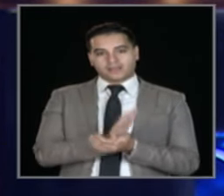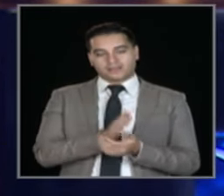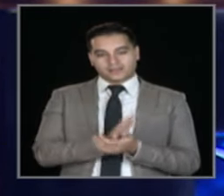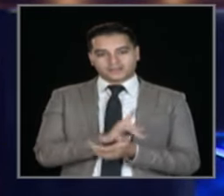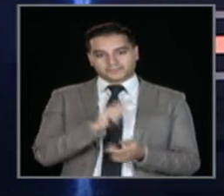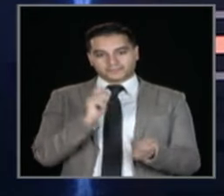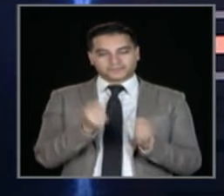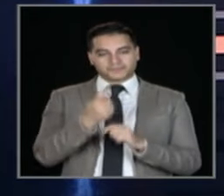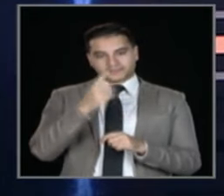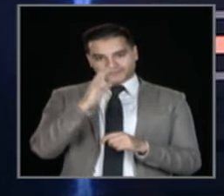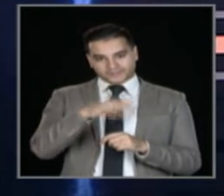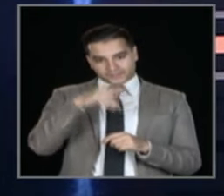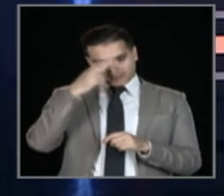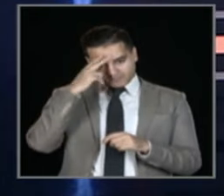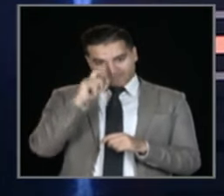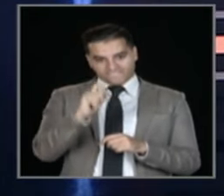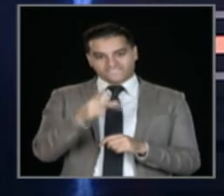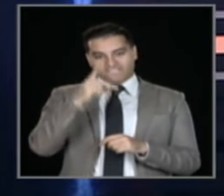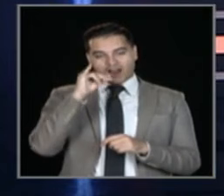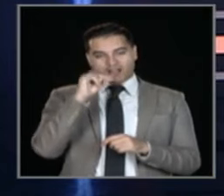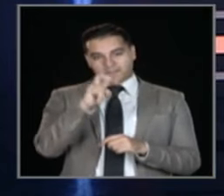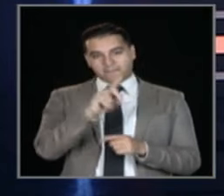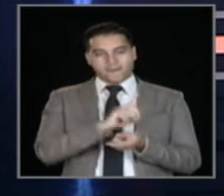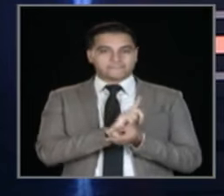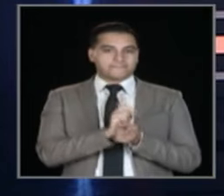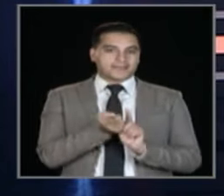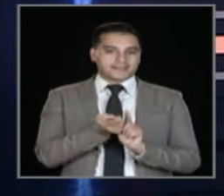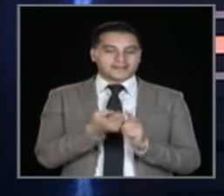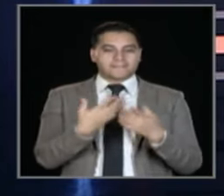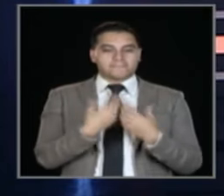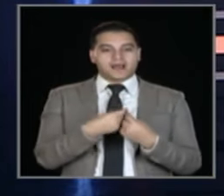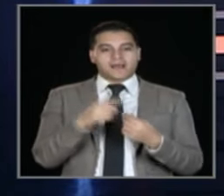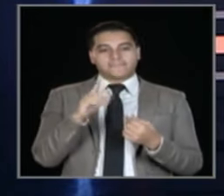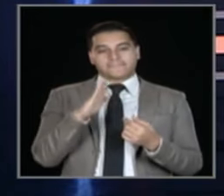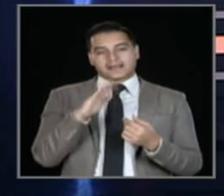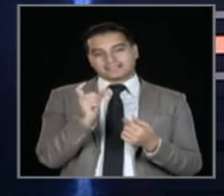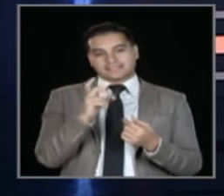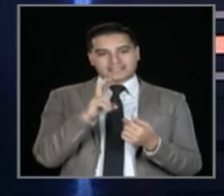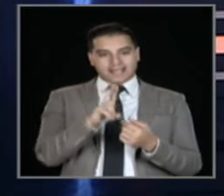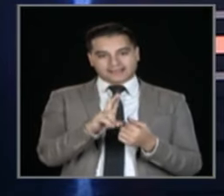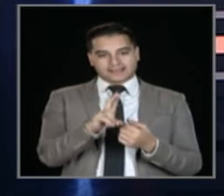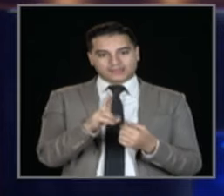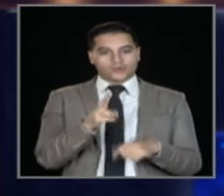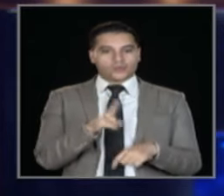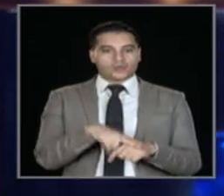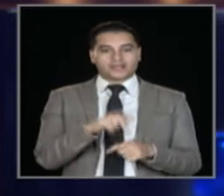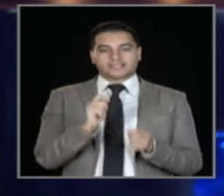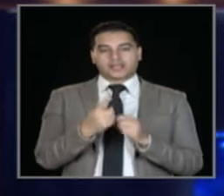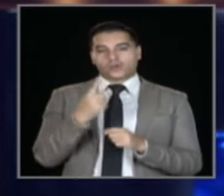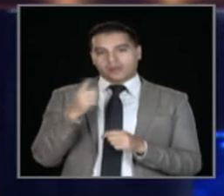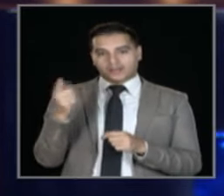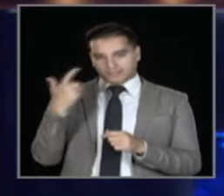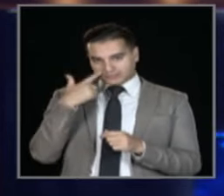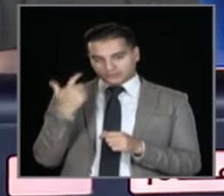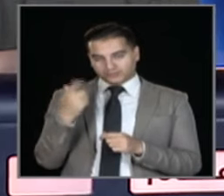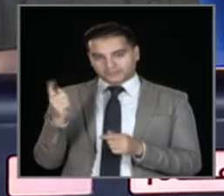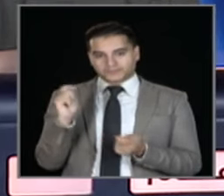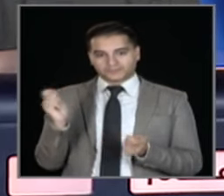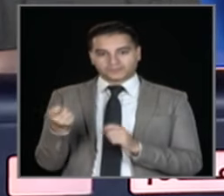الفنية للتمريض، فاطمة ياسر رجعت مكان بسنت مفرح، وتغيير واحد في